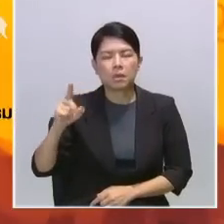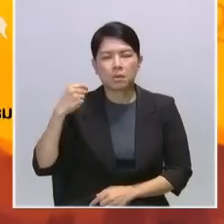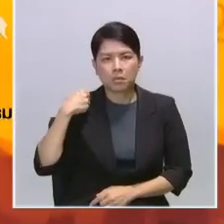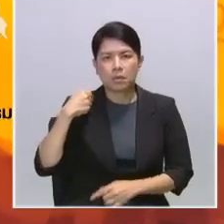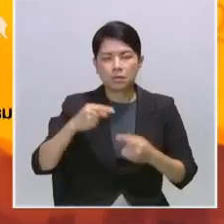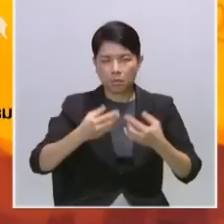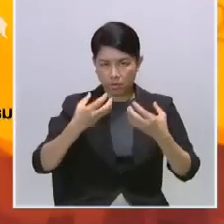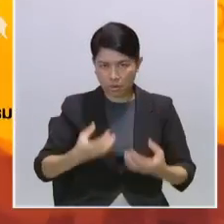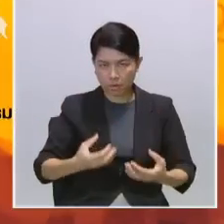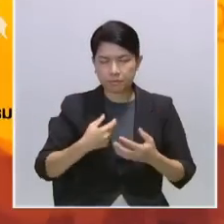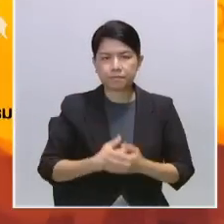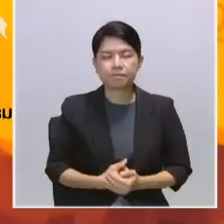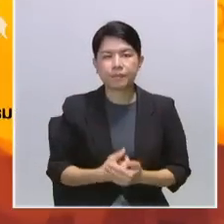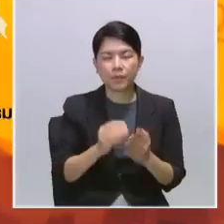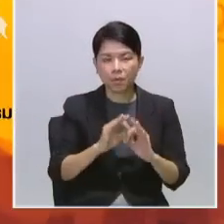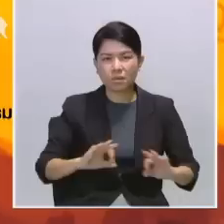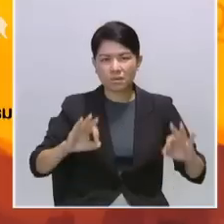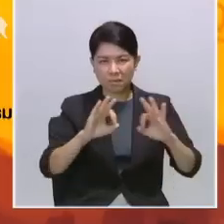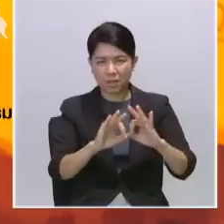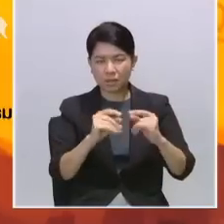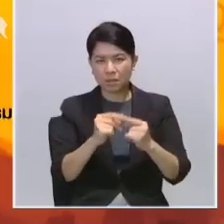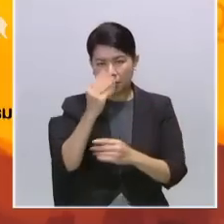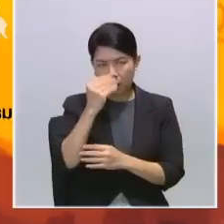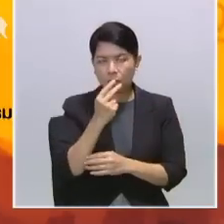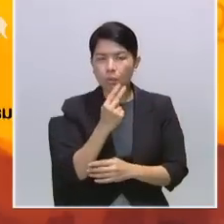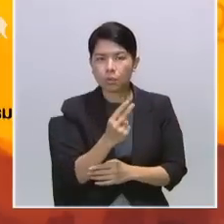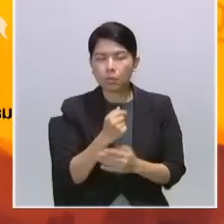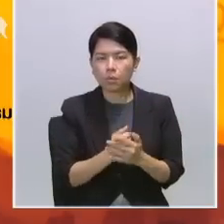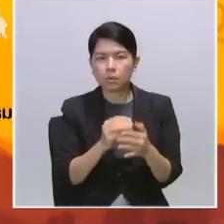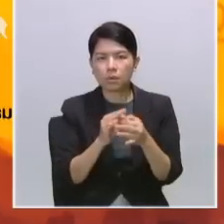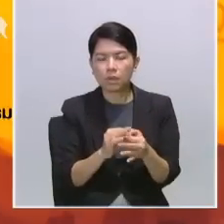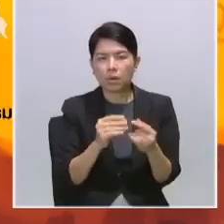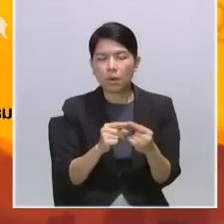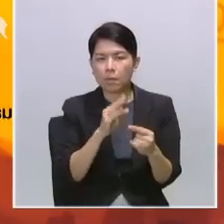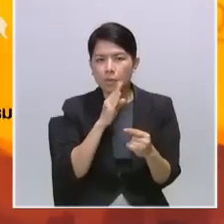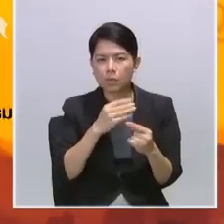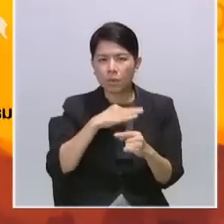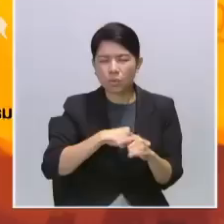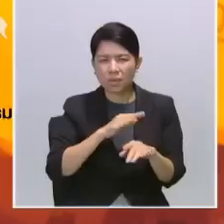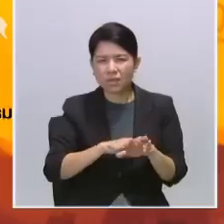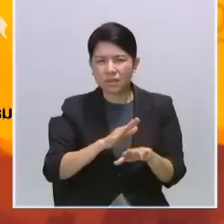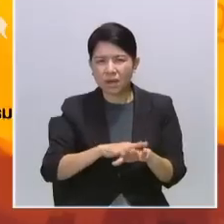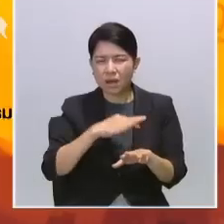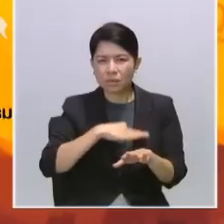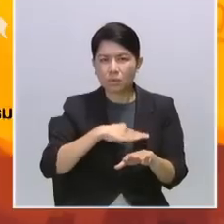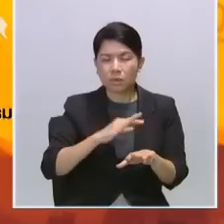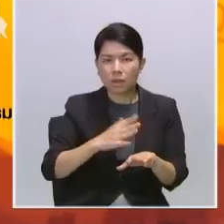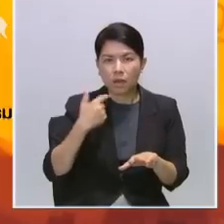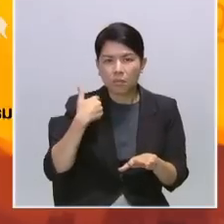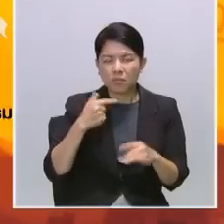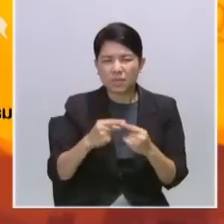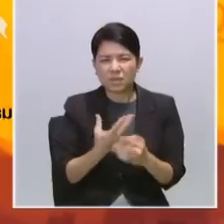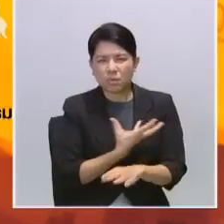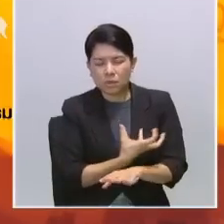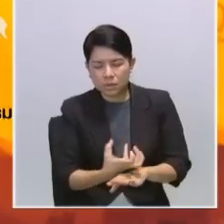อยู่ในระดับอันตรายครับสิ่งที่เกิดขึ้นกับร่างกายเนี่ยก็จะสังเกตได้เลยนะครับจะมีตะคริวที่น่องต้นขาหน้าท้องปวด